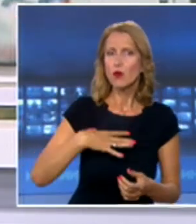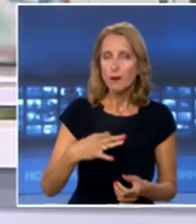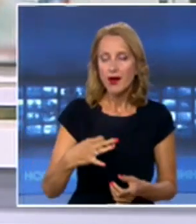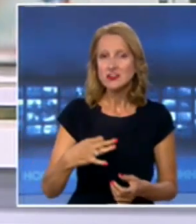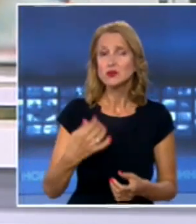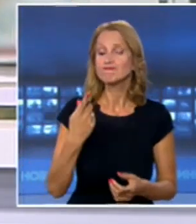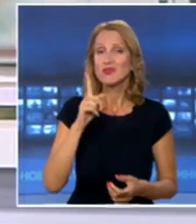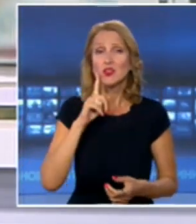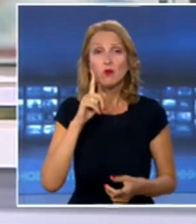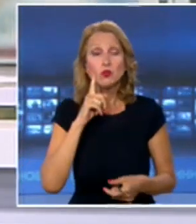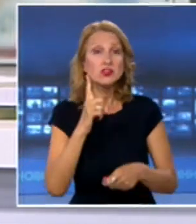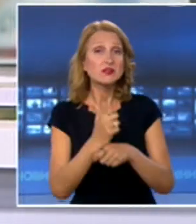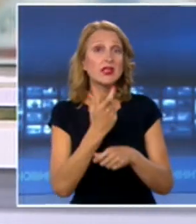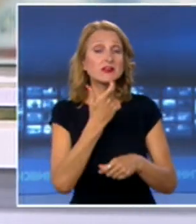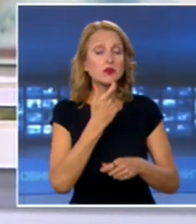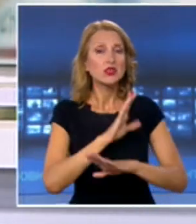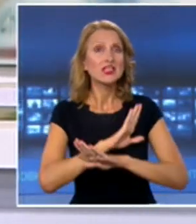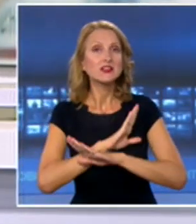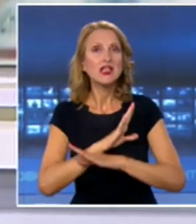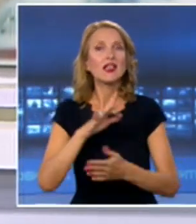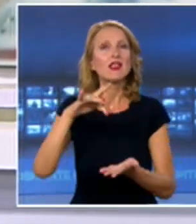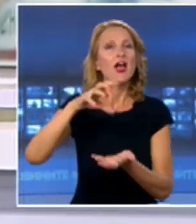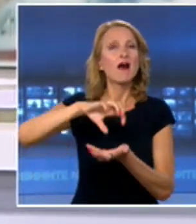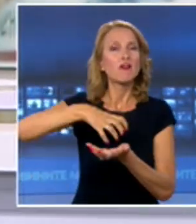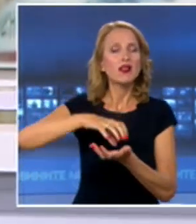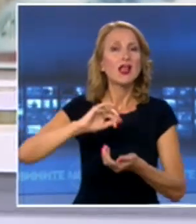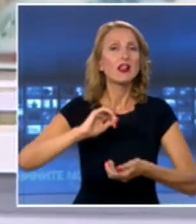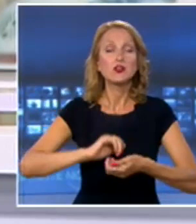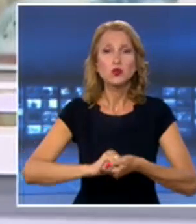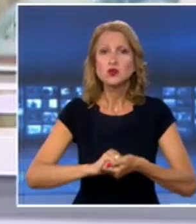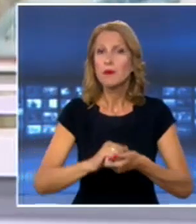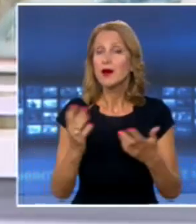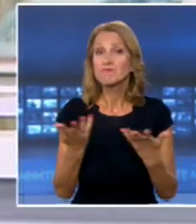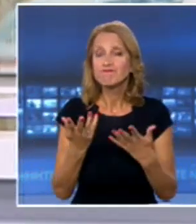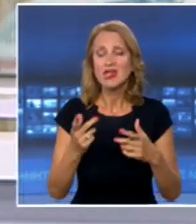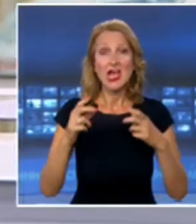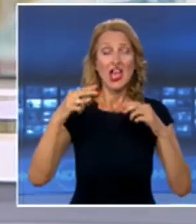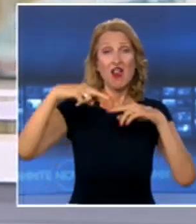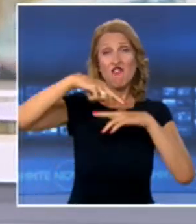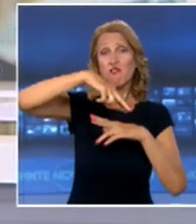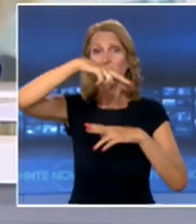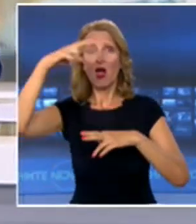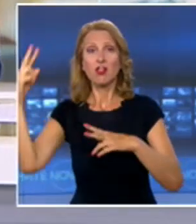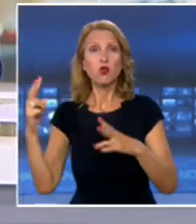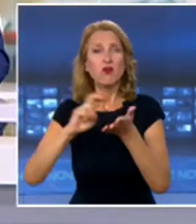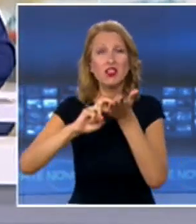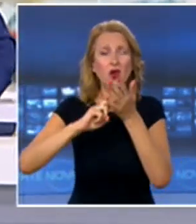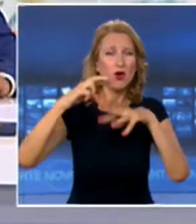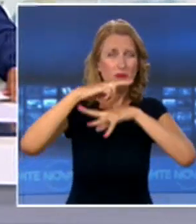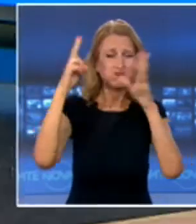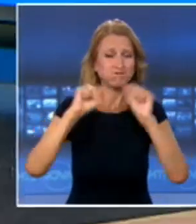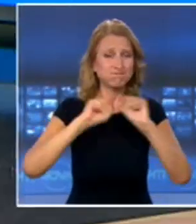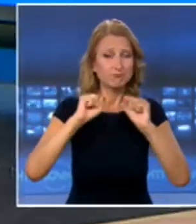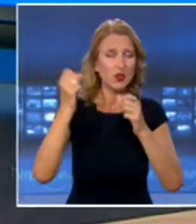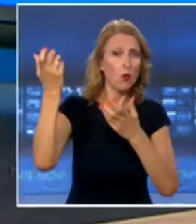години загина край ЖП линията в столичния квартал Дружба. Младежът е бил ударен от волтова дъга. На мястото на трагедията сега е